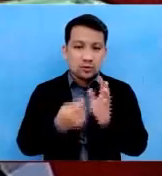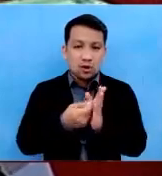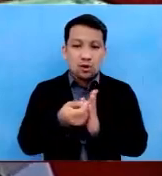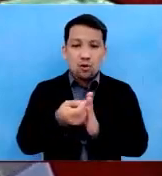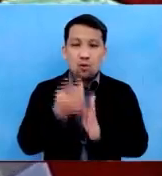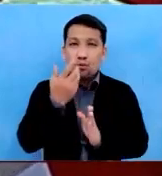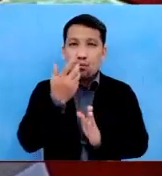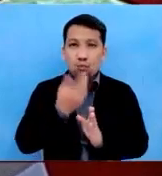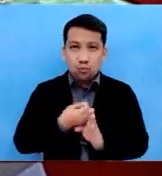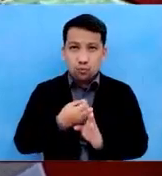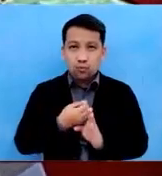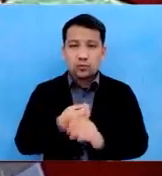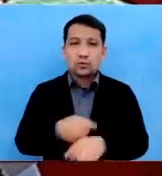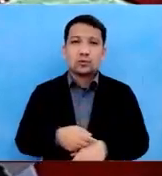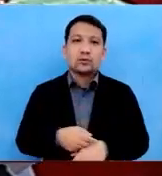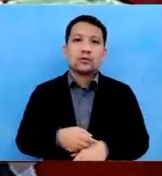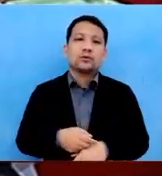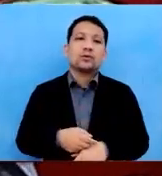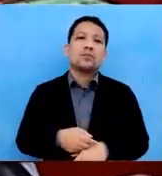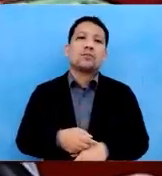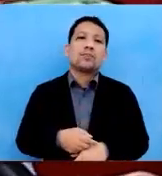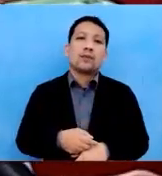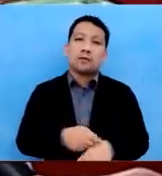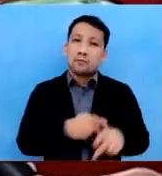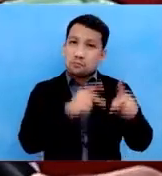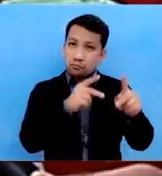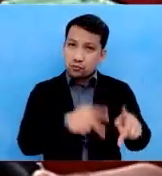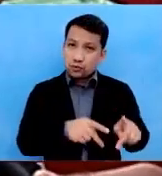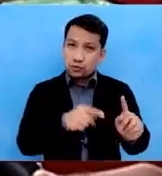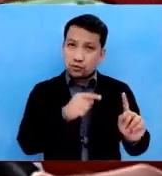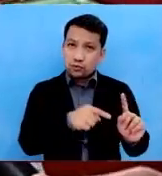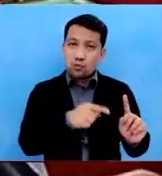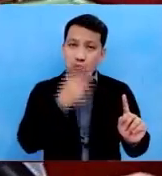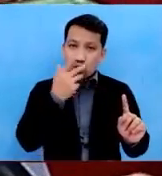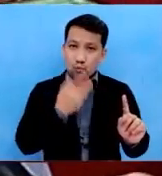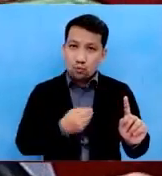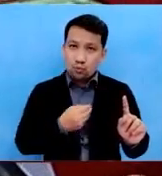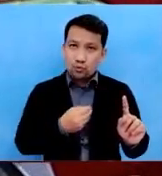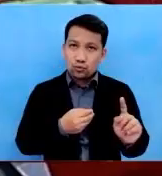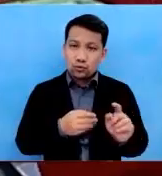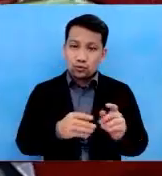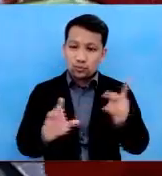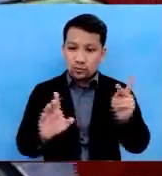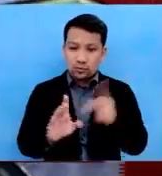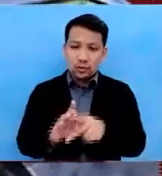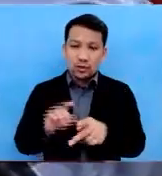ang who's the persons behind the murder of Ka Percy.